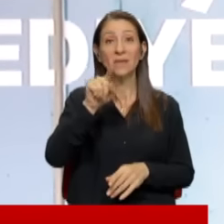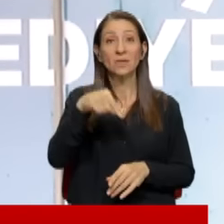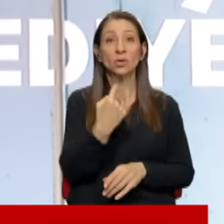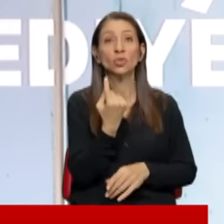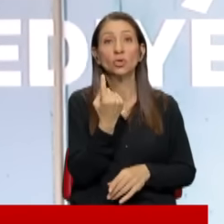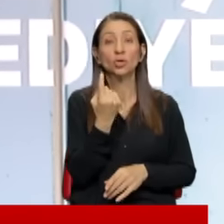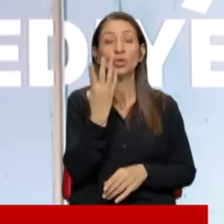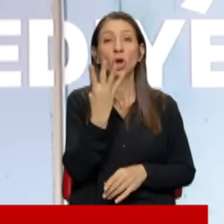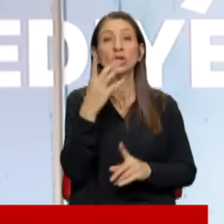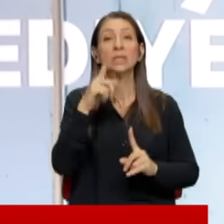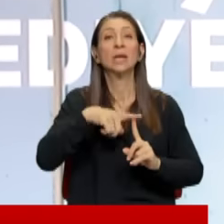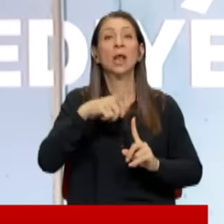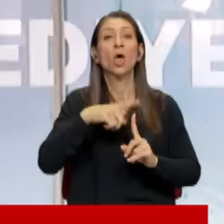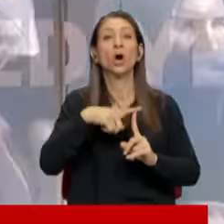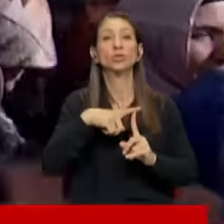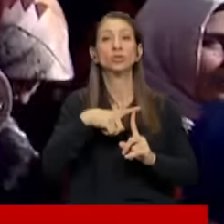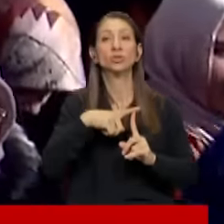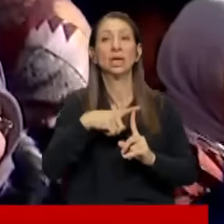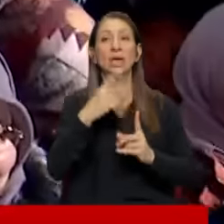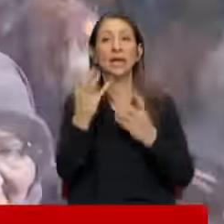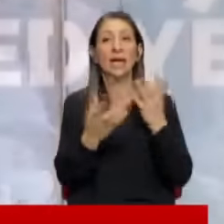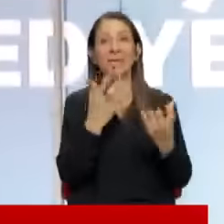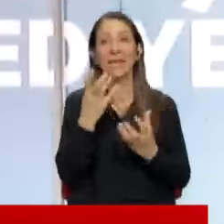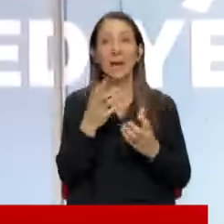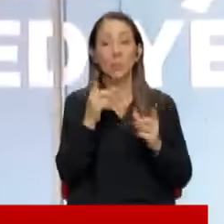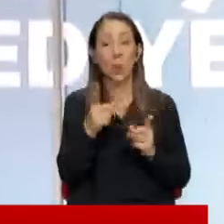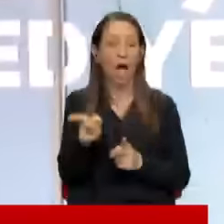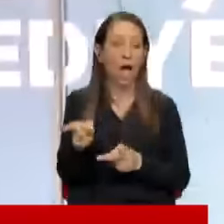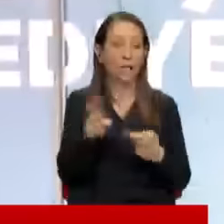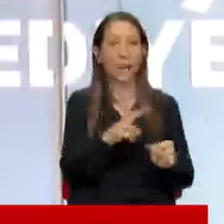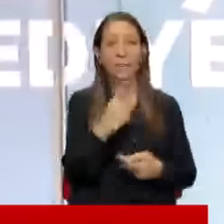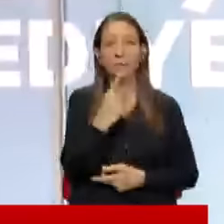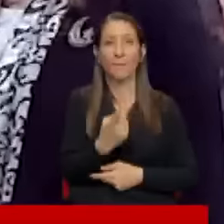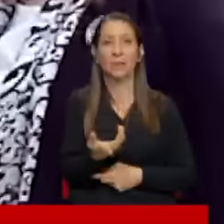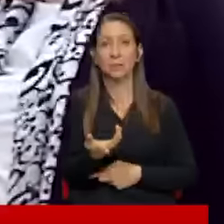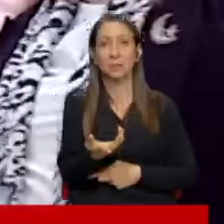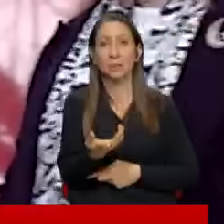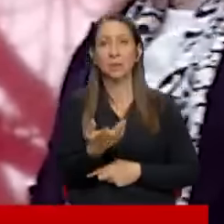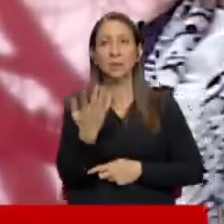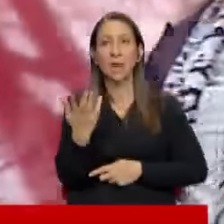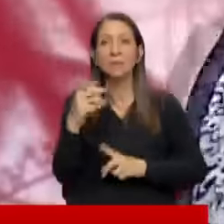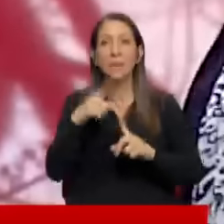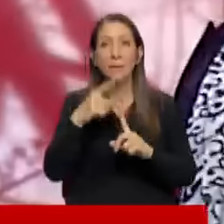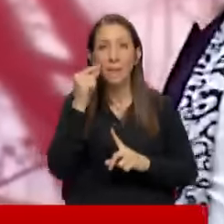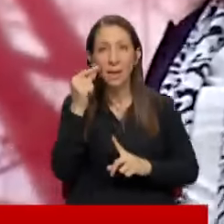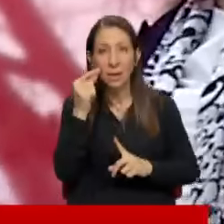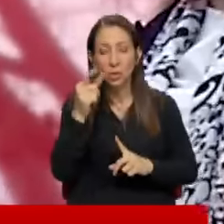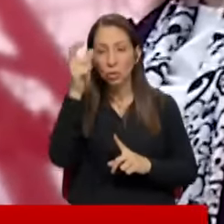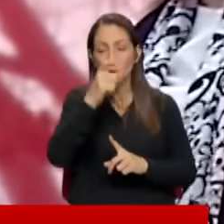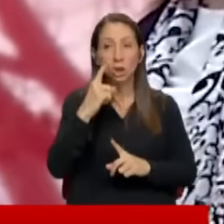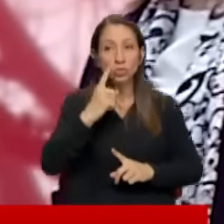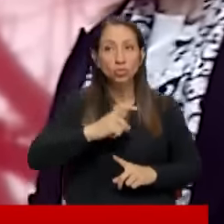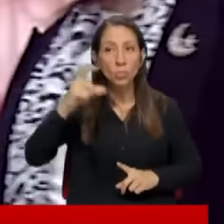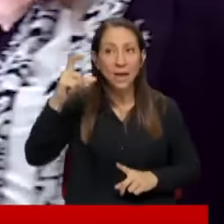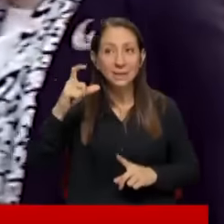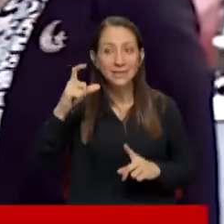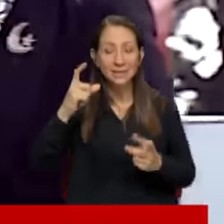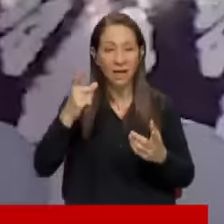1,4 trilyon liralık kaynağı buraya aktarmak demektir. Ya Tayyip Bey, Türkiye